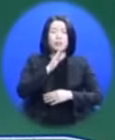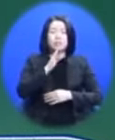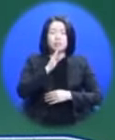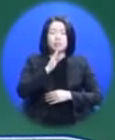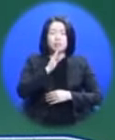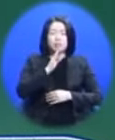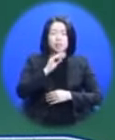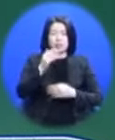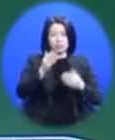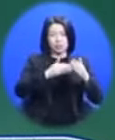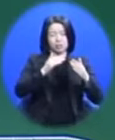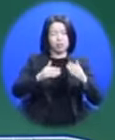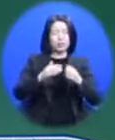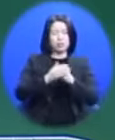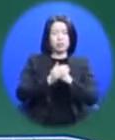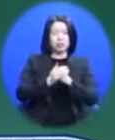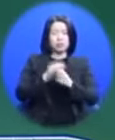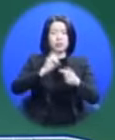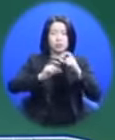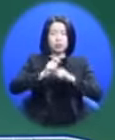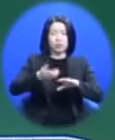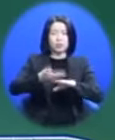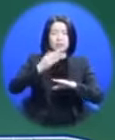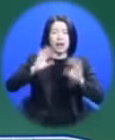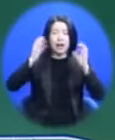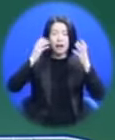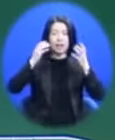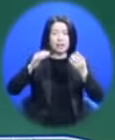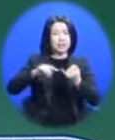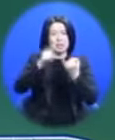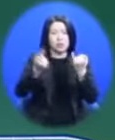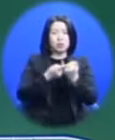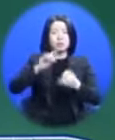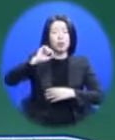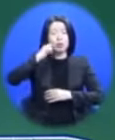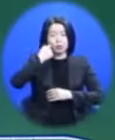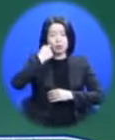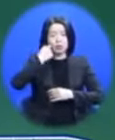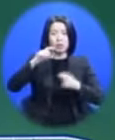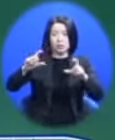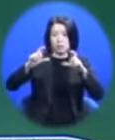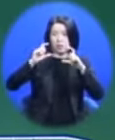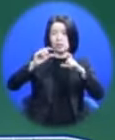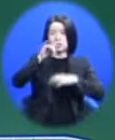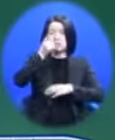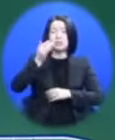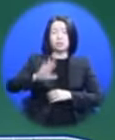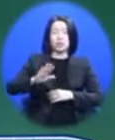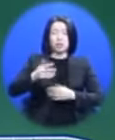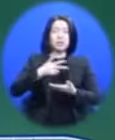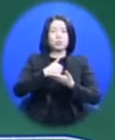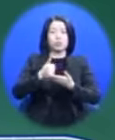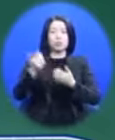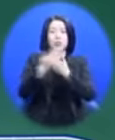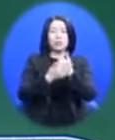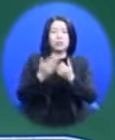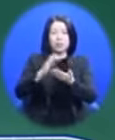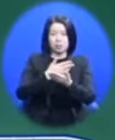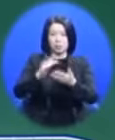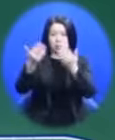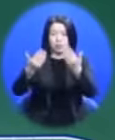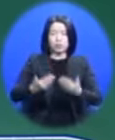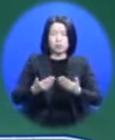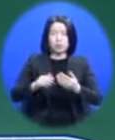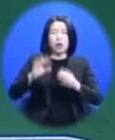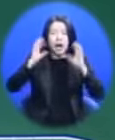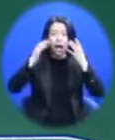정상적으로는 더 이상 아이를 갖기 힘들 거라는 의사의 소견에도 불구하고 주님이 은혜를 베풀어 주셔서